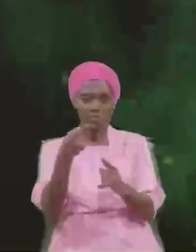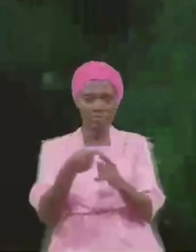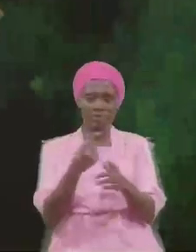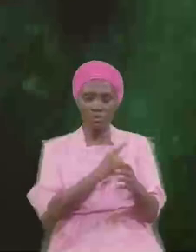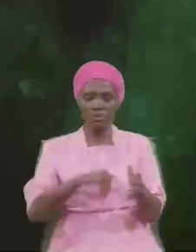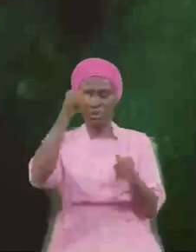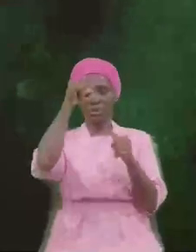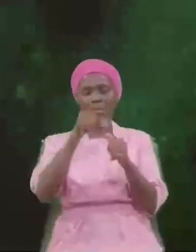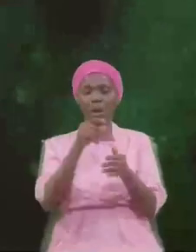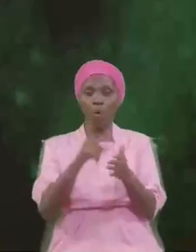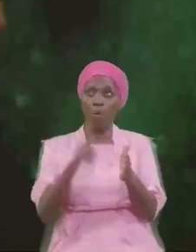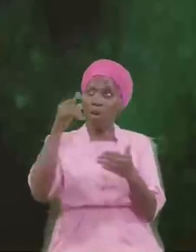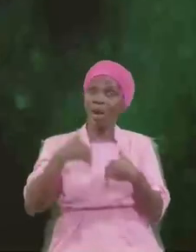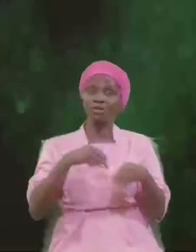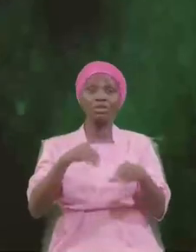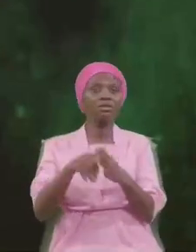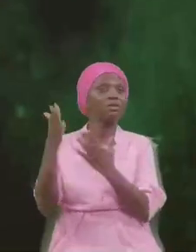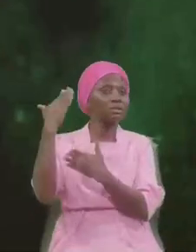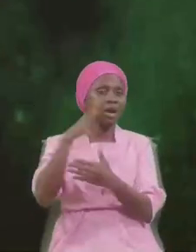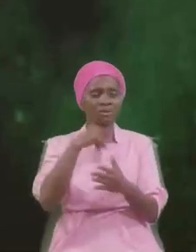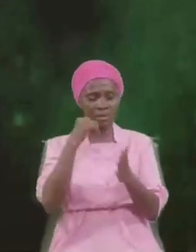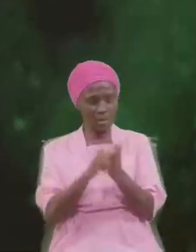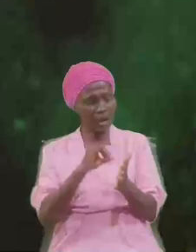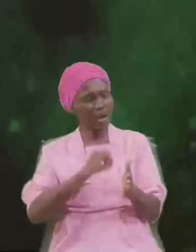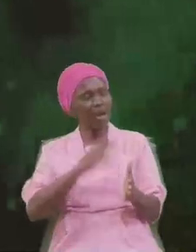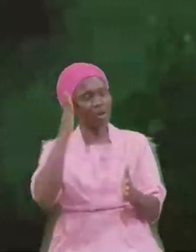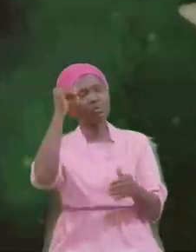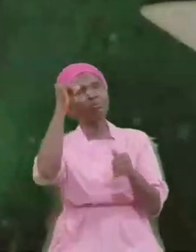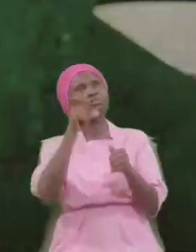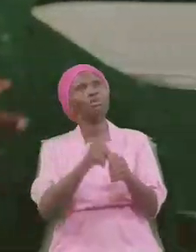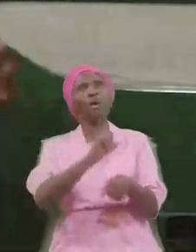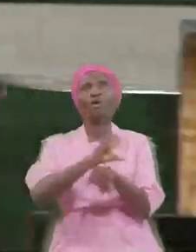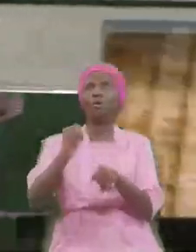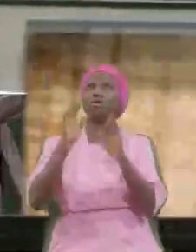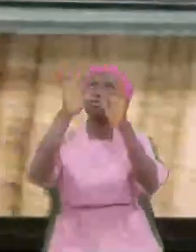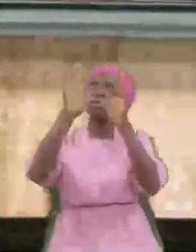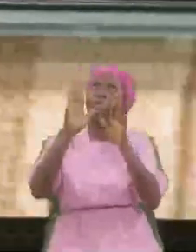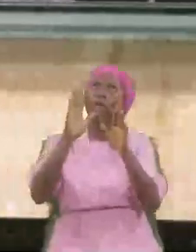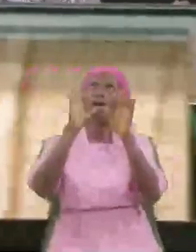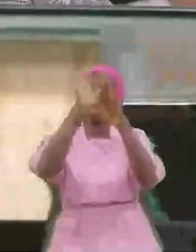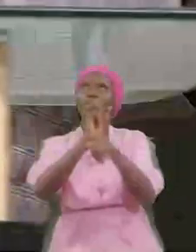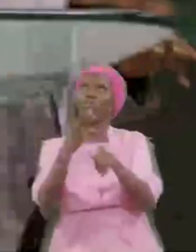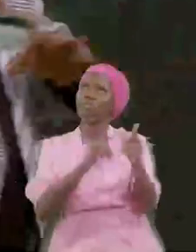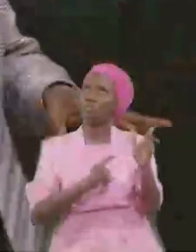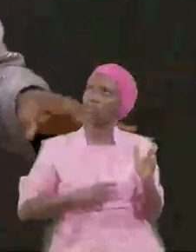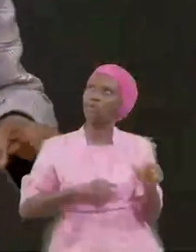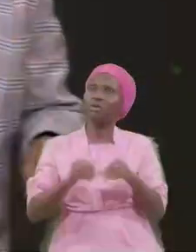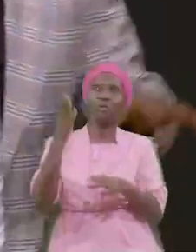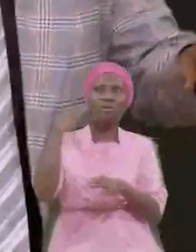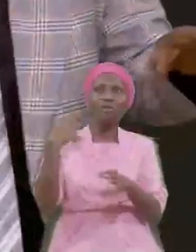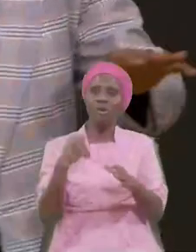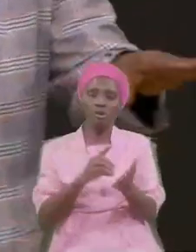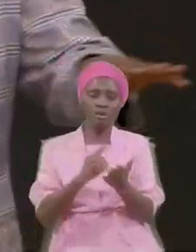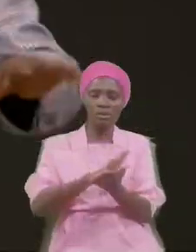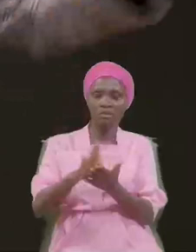dit, je rappellerai les œuvres de l'Éternel, les miracles, les prodiges du Seigneur,